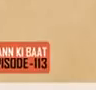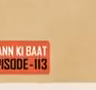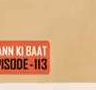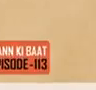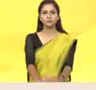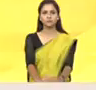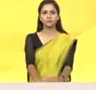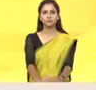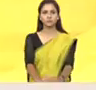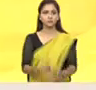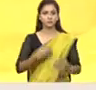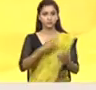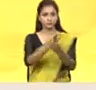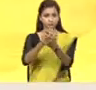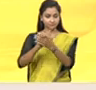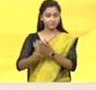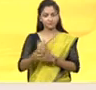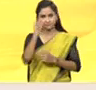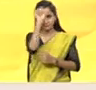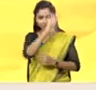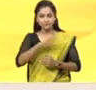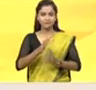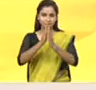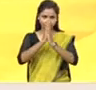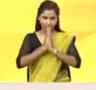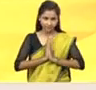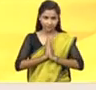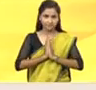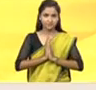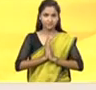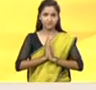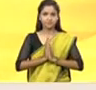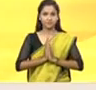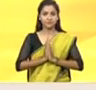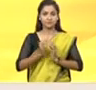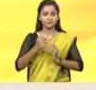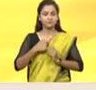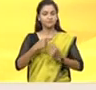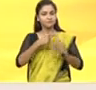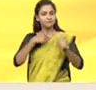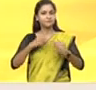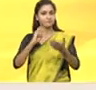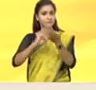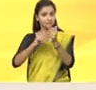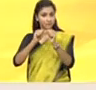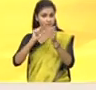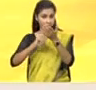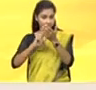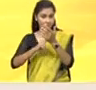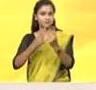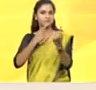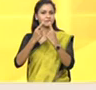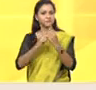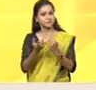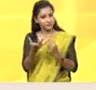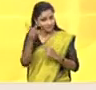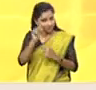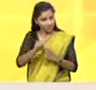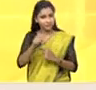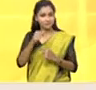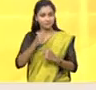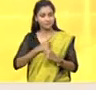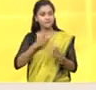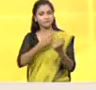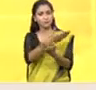मेरे प्यारे देशवासियों, नमस्कार। मन की बात में एक बार फिर